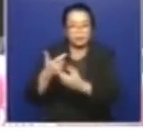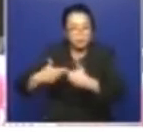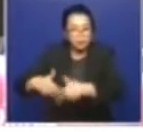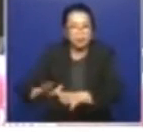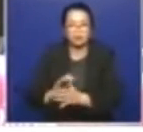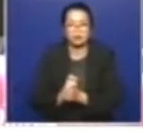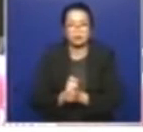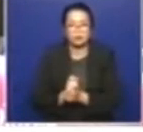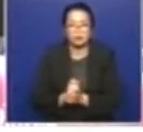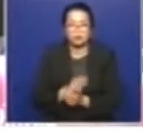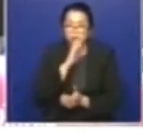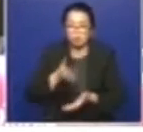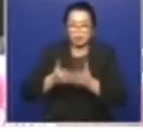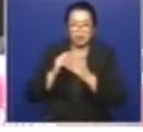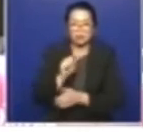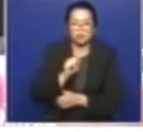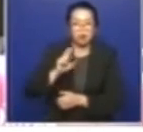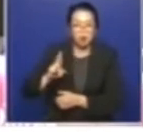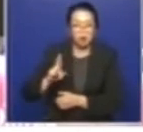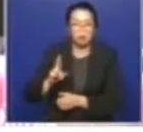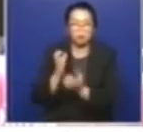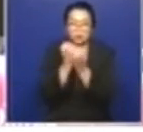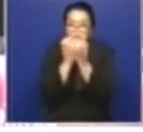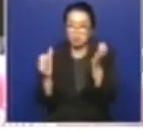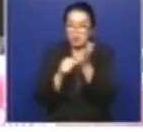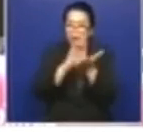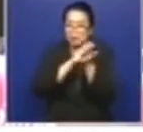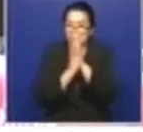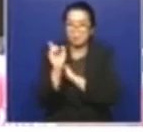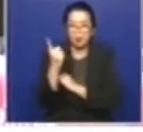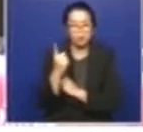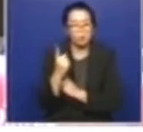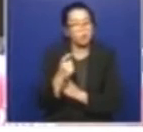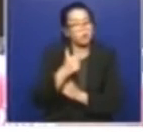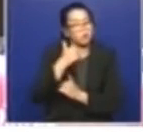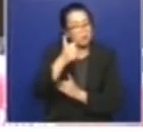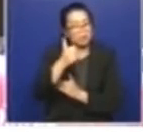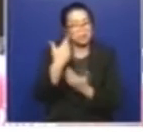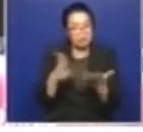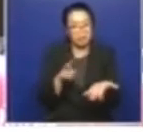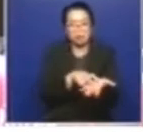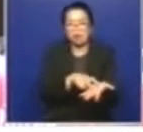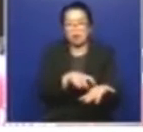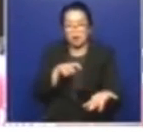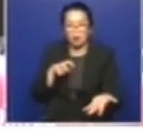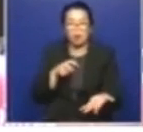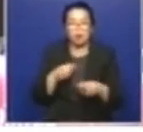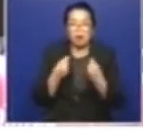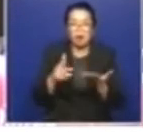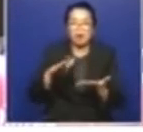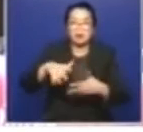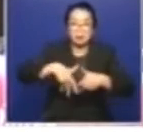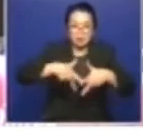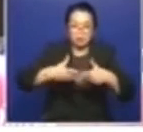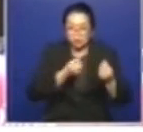ปั๊บนั่นแหละงดงามที่สุดท่านออกจังหวะนั้นนะให้ประชาชนรับไม้ต่อ